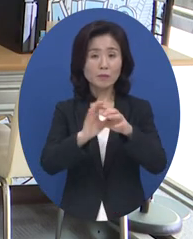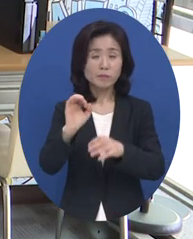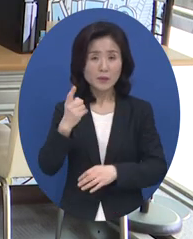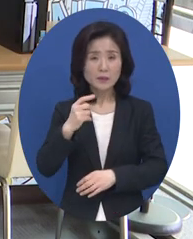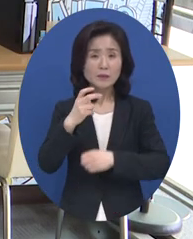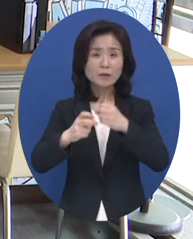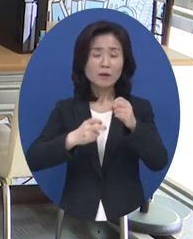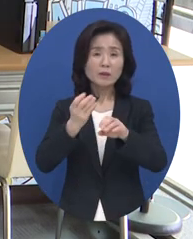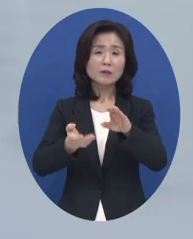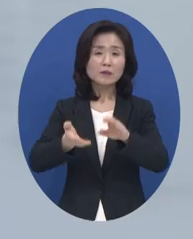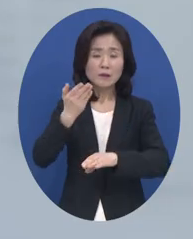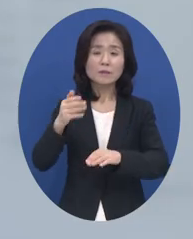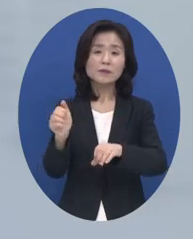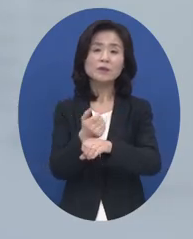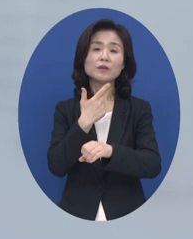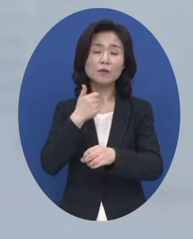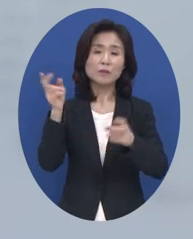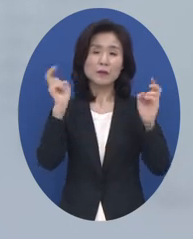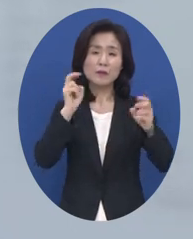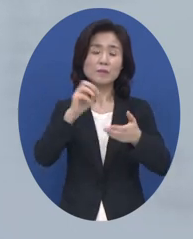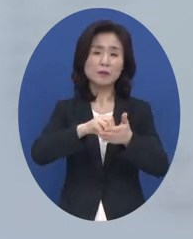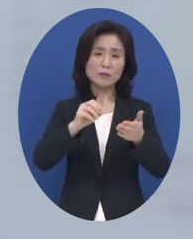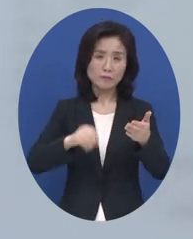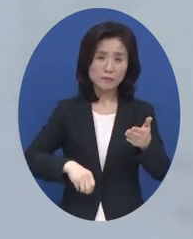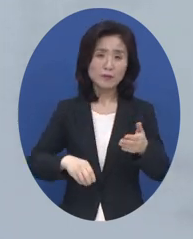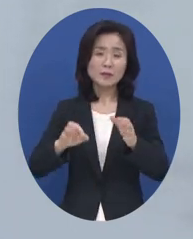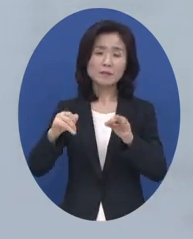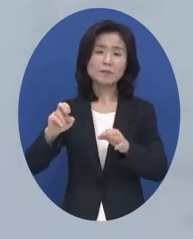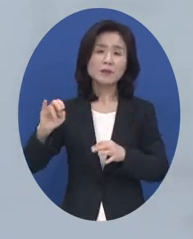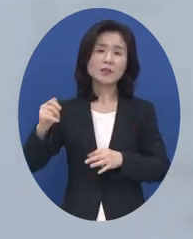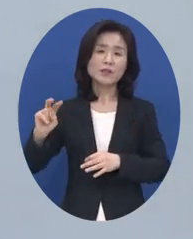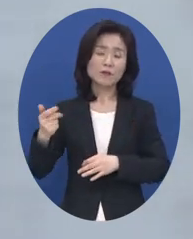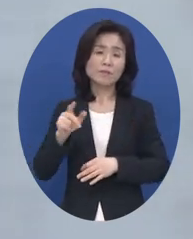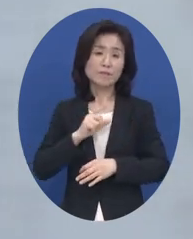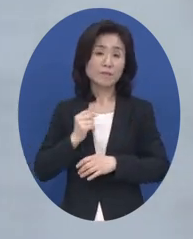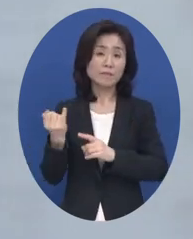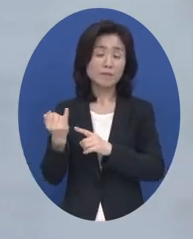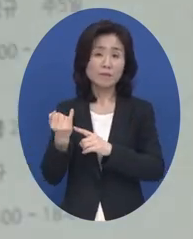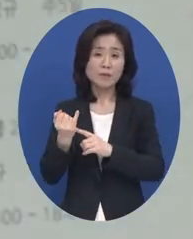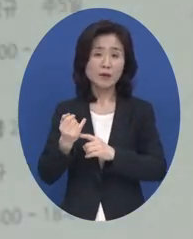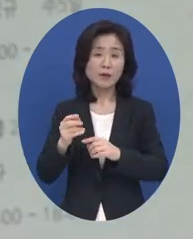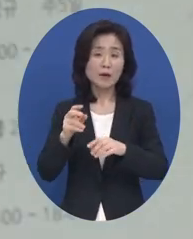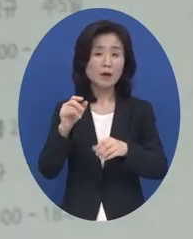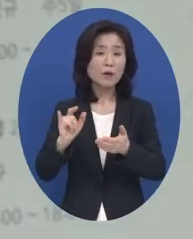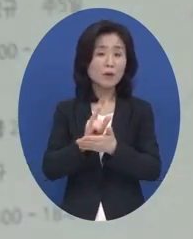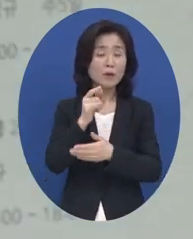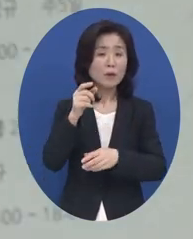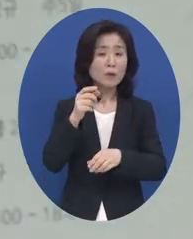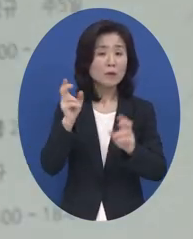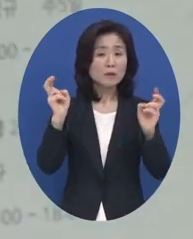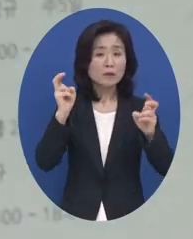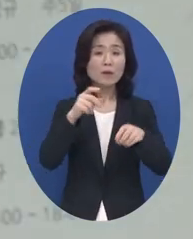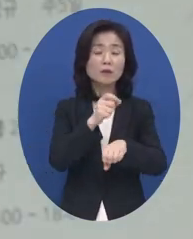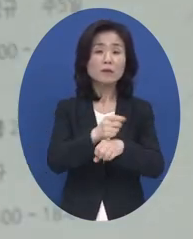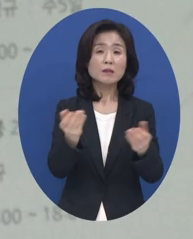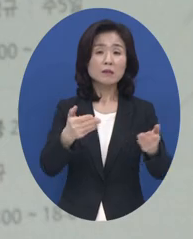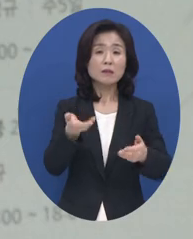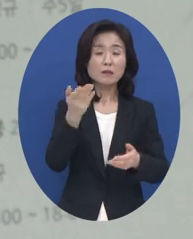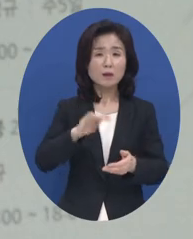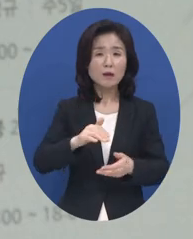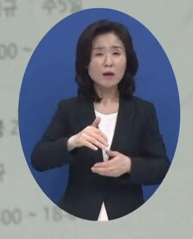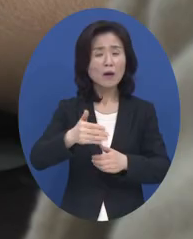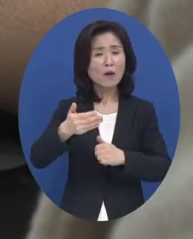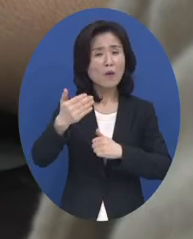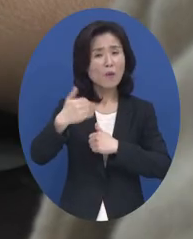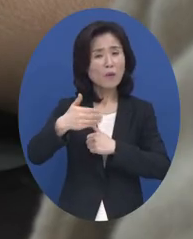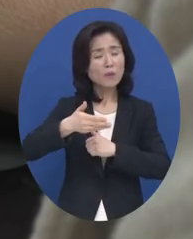코로나19로 20년 넘게 다니던 직장을 나오게 된 김미연 씨. 항공사에서 행정 업무를 했는데 권고사직을